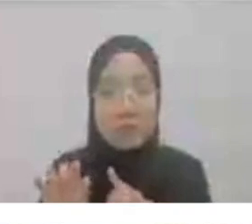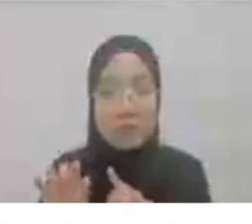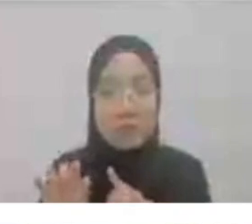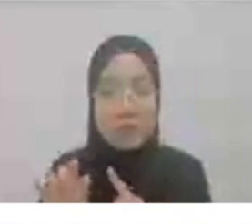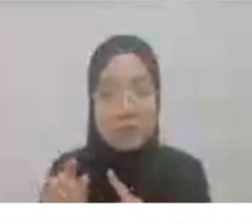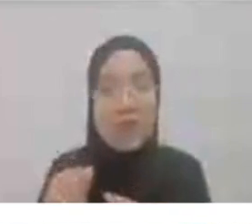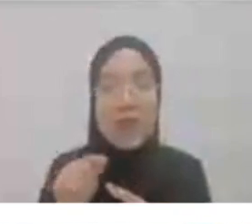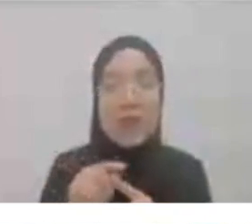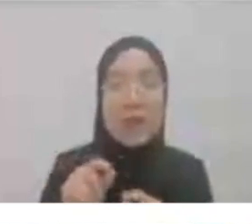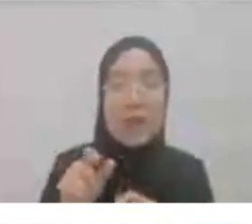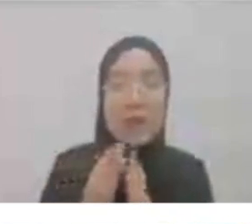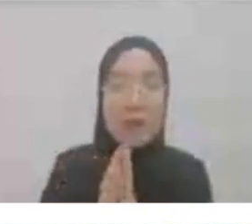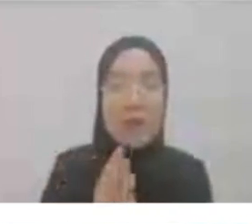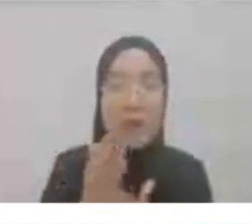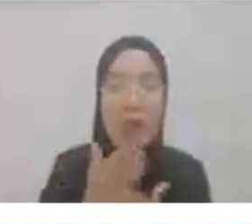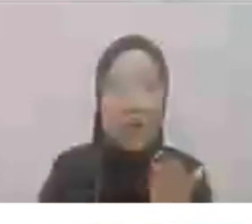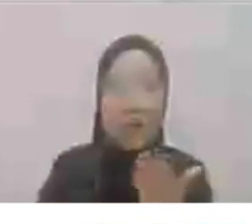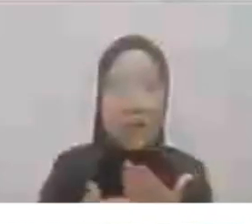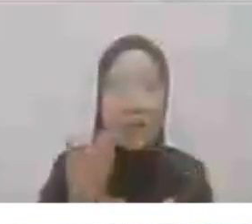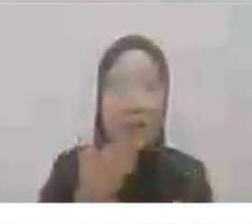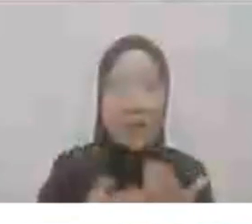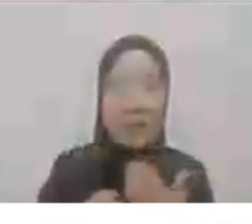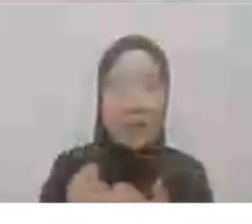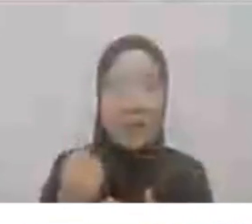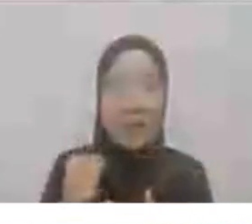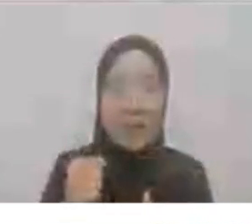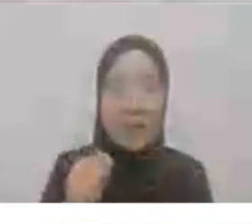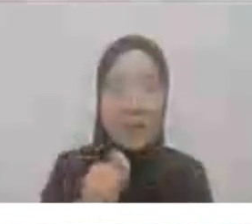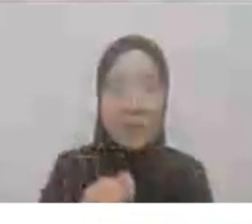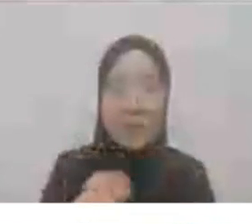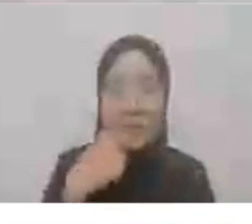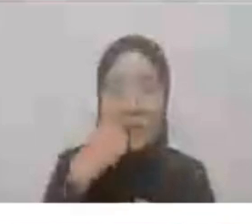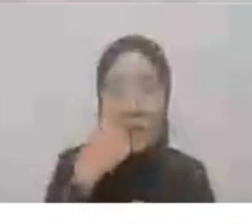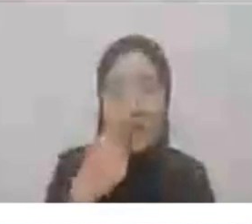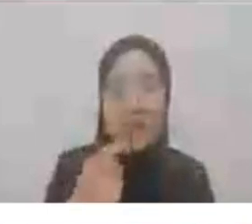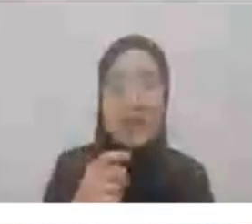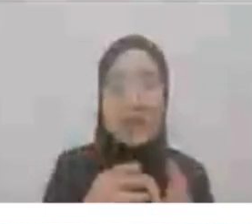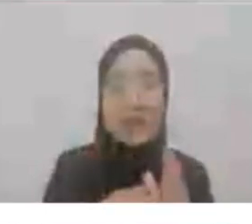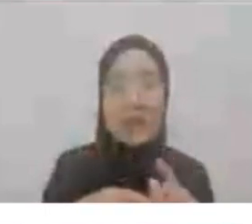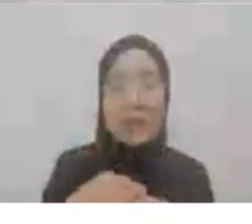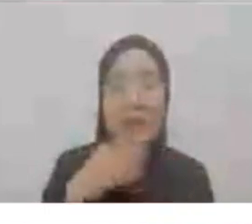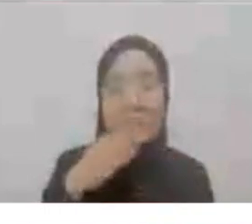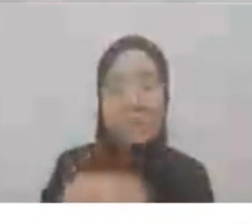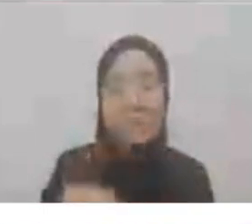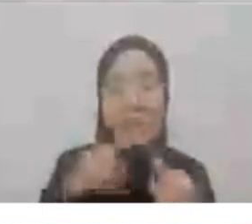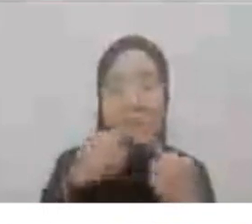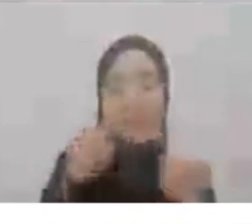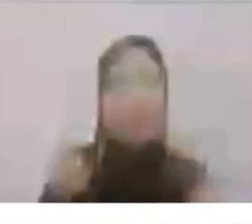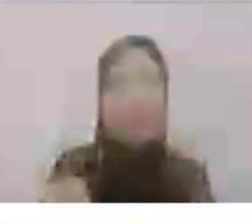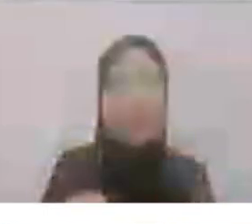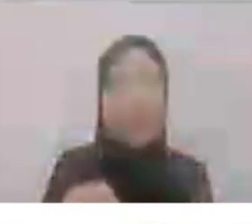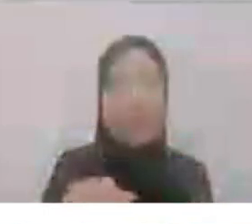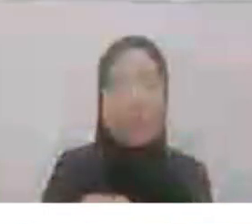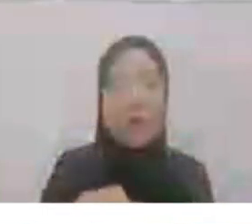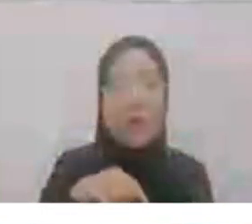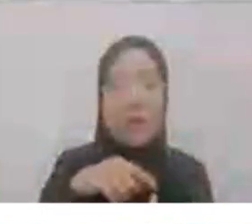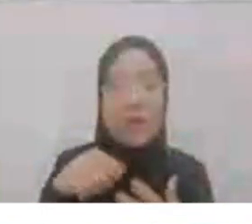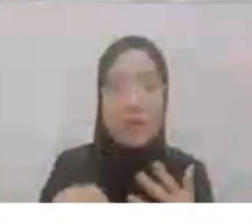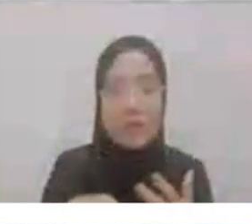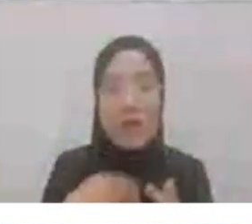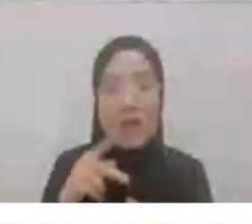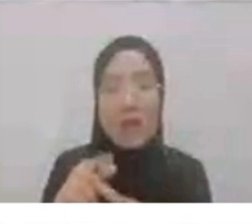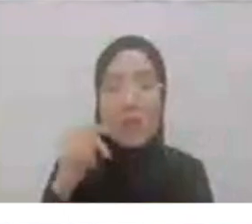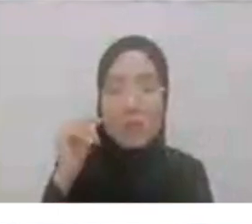tidak dapat melampirkan bukti yang meyakinkan mahkamah bahwa pemilih tersebut telah mendapatkan lima surat suara seandainya benar petugas TPS tidak memberikan